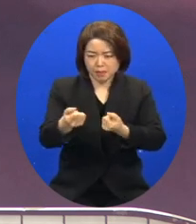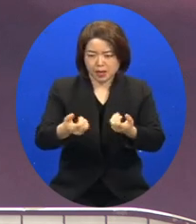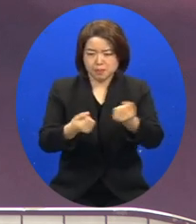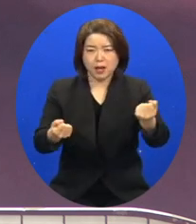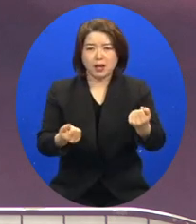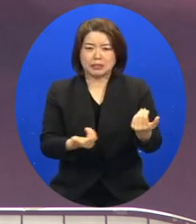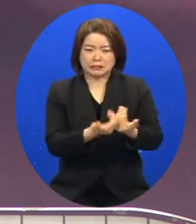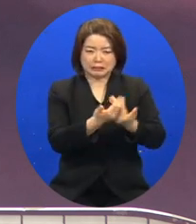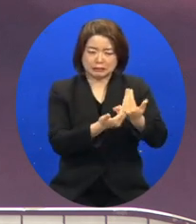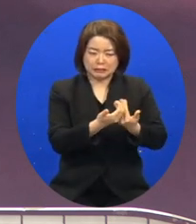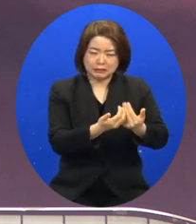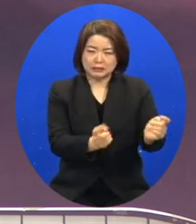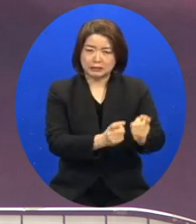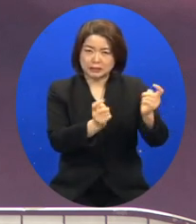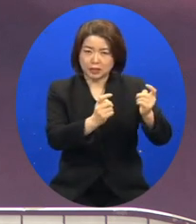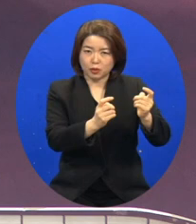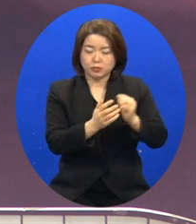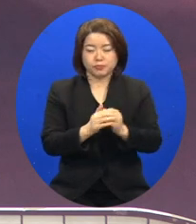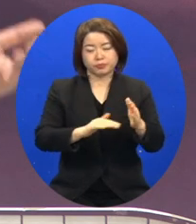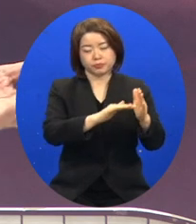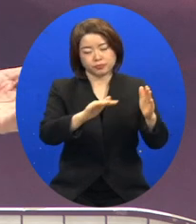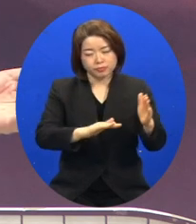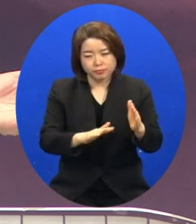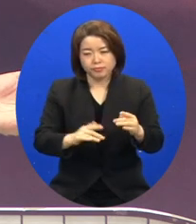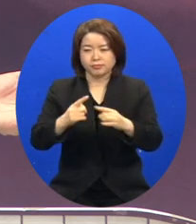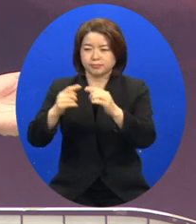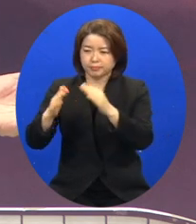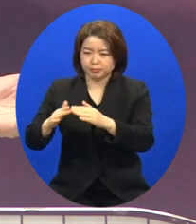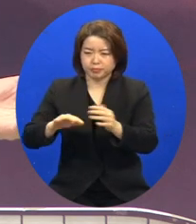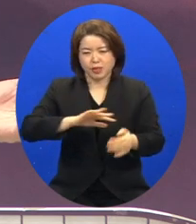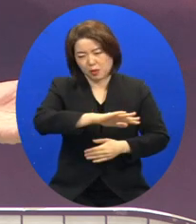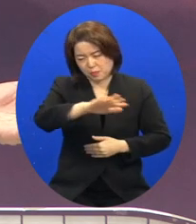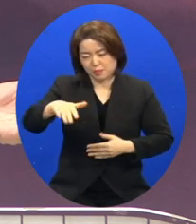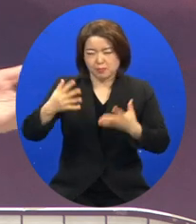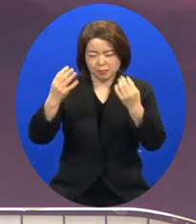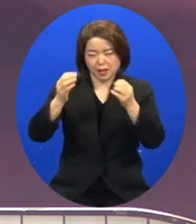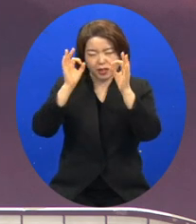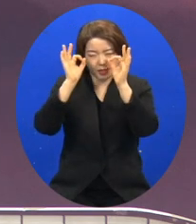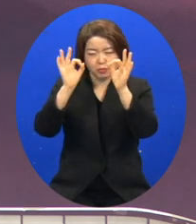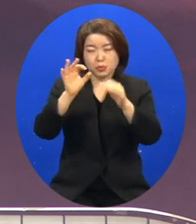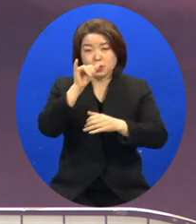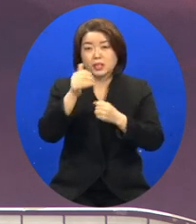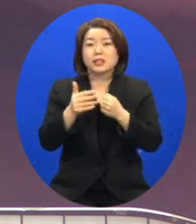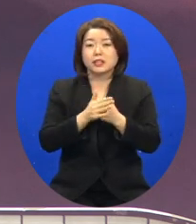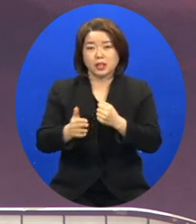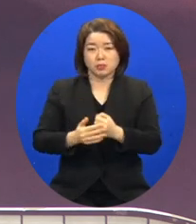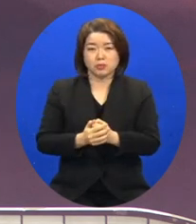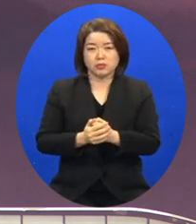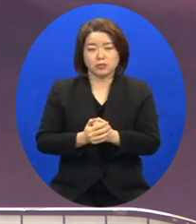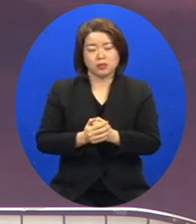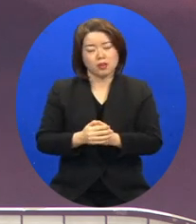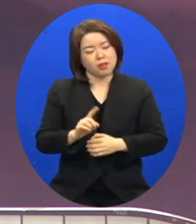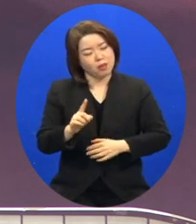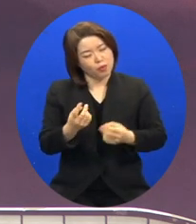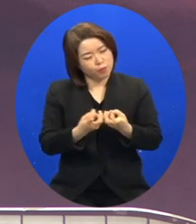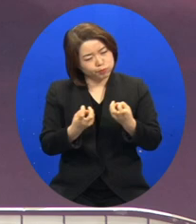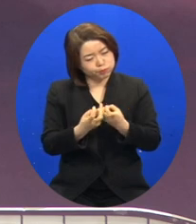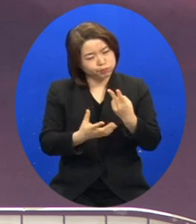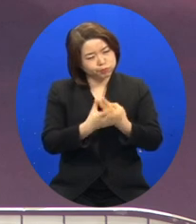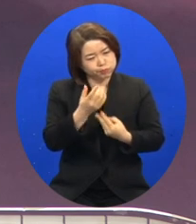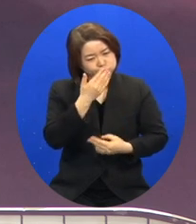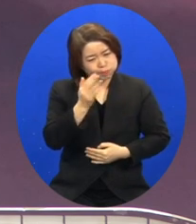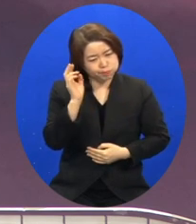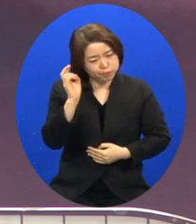1 가정이나 교회나 너무나 많이 보고 있습니다 그거 어떻게 하나가 될 수 있나 말이야